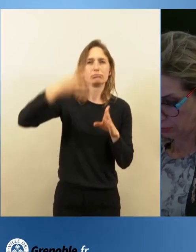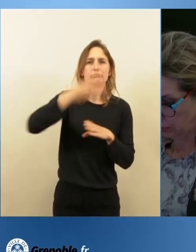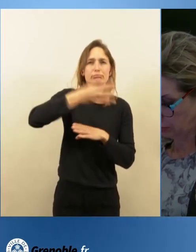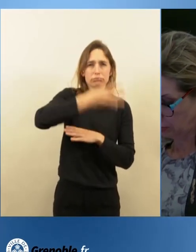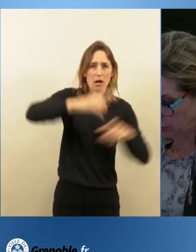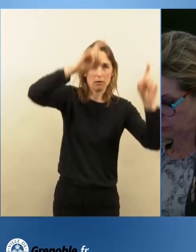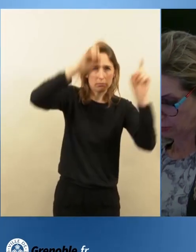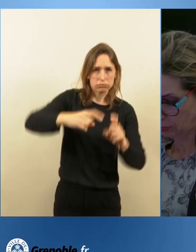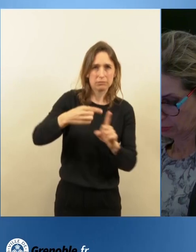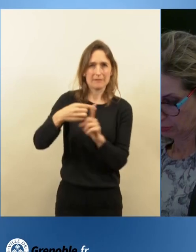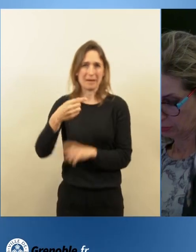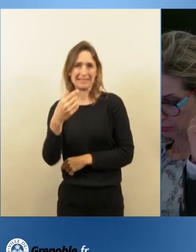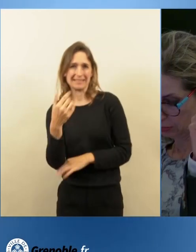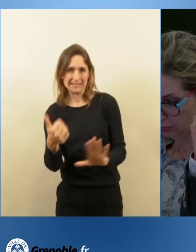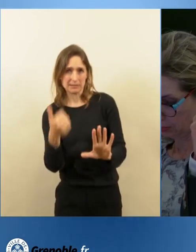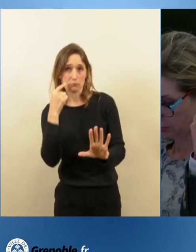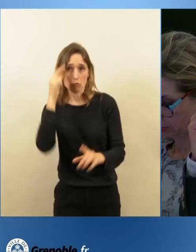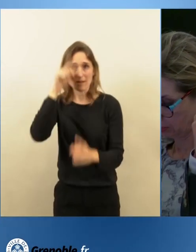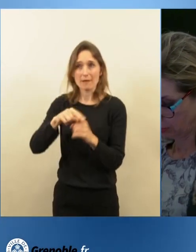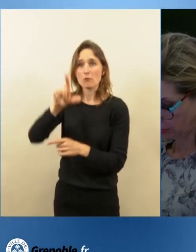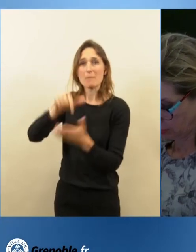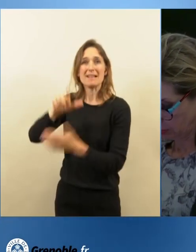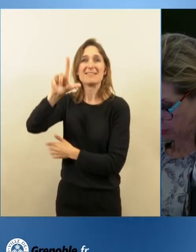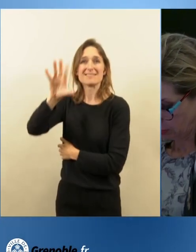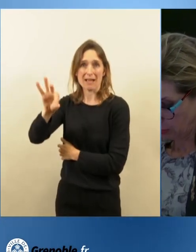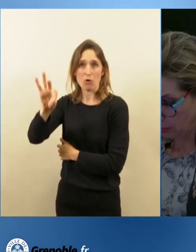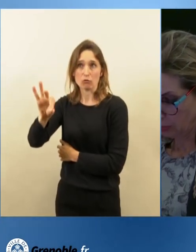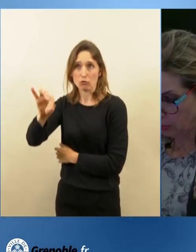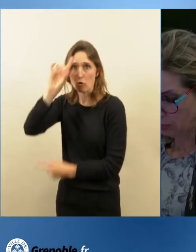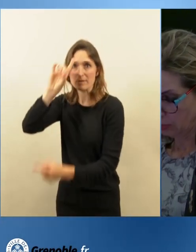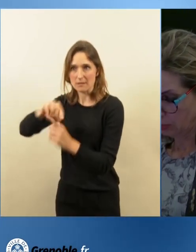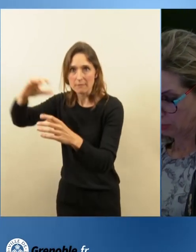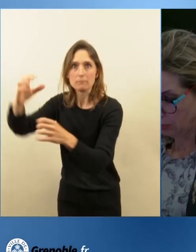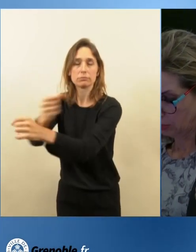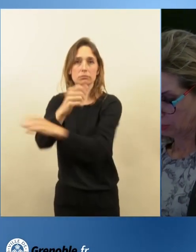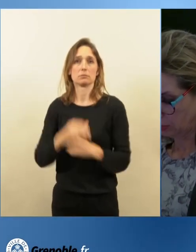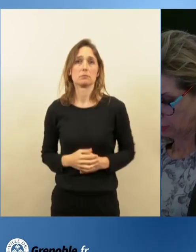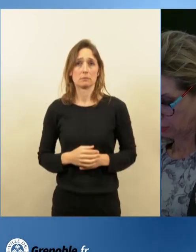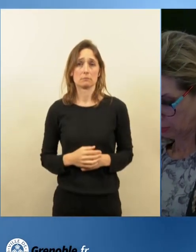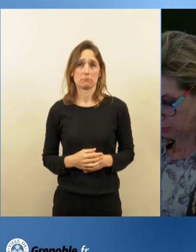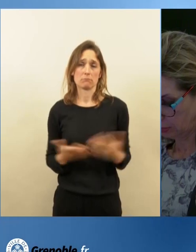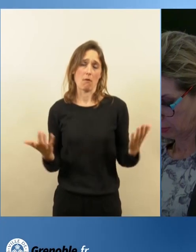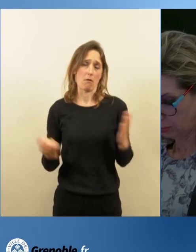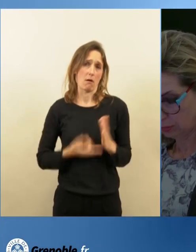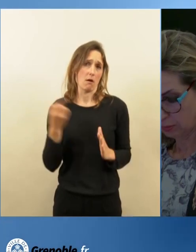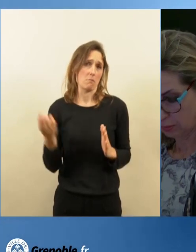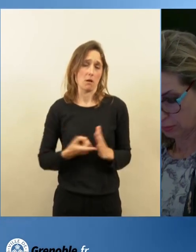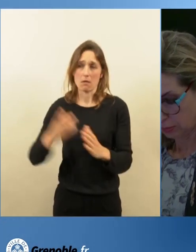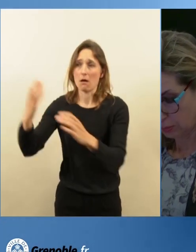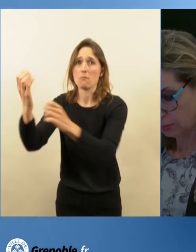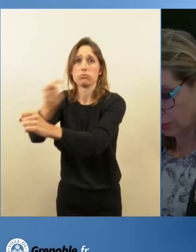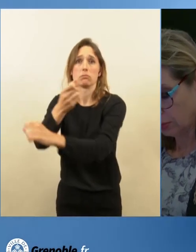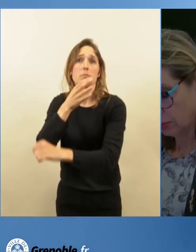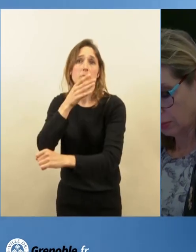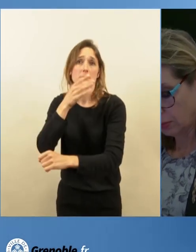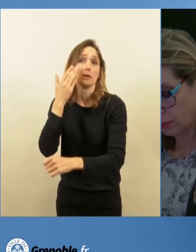la neutralité carbone en 2050 et je l'ai dit je le répète vous ne pourrez pas l'atteindre si vous continuez